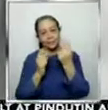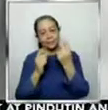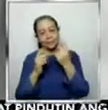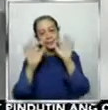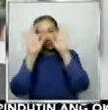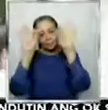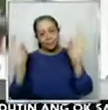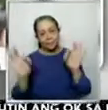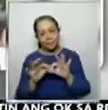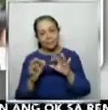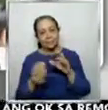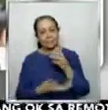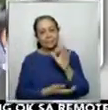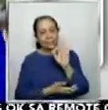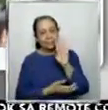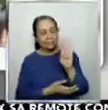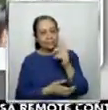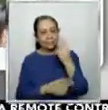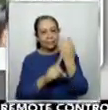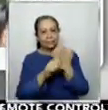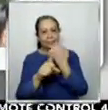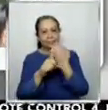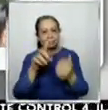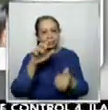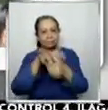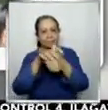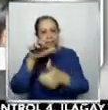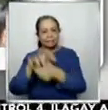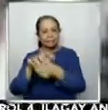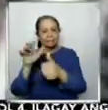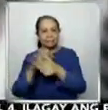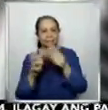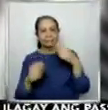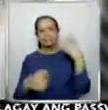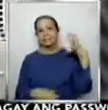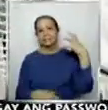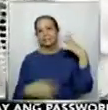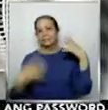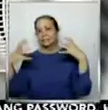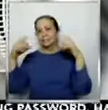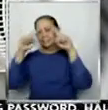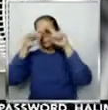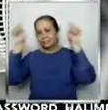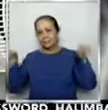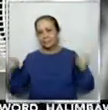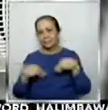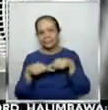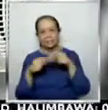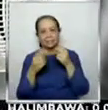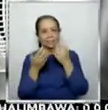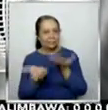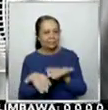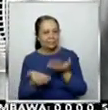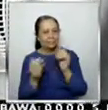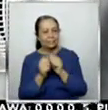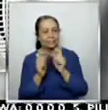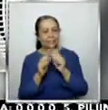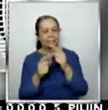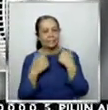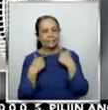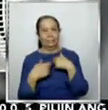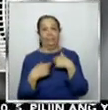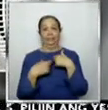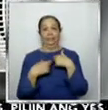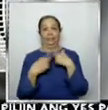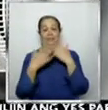Rai Regencia, isa-isang nagsulputan ang mga profile na may electric fan frame. Tulad ng mga ito na mapapa-whip your hair